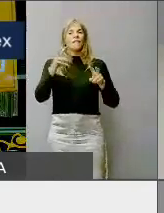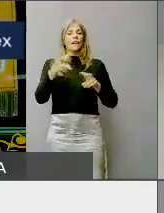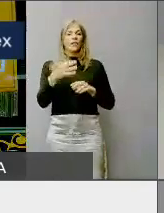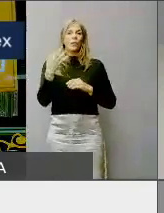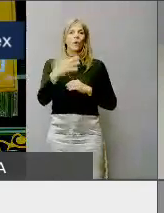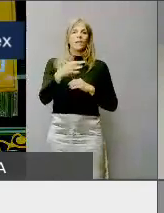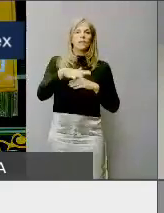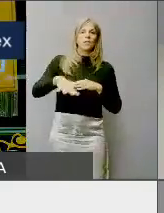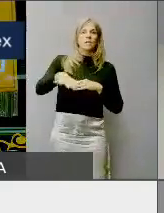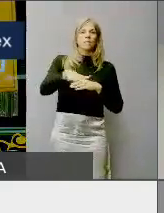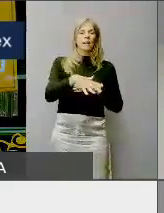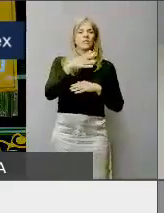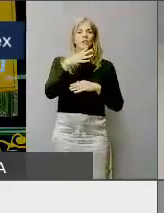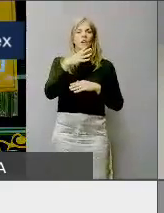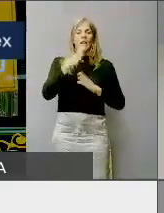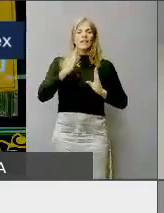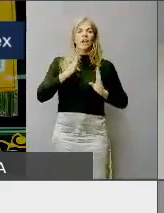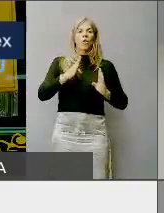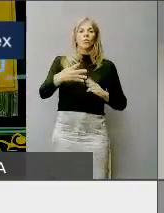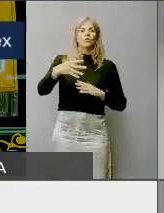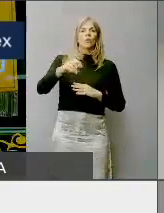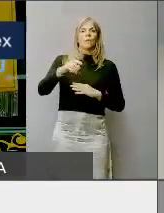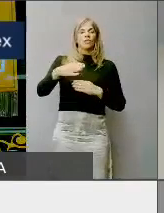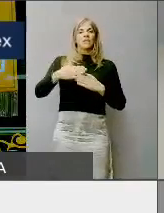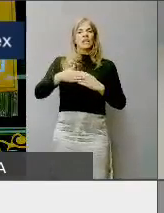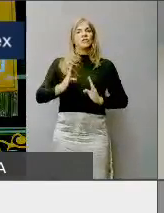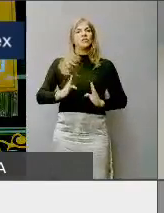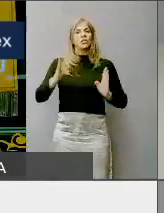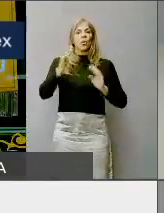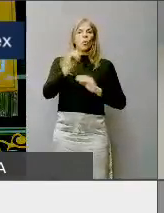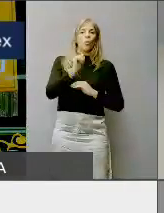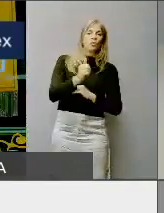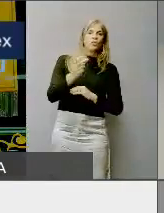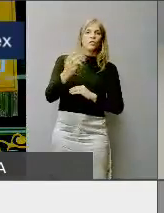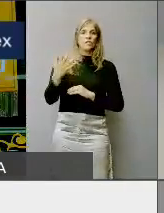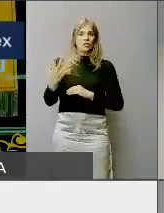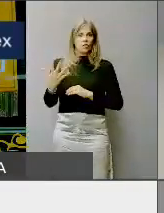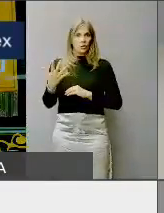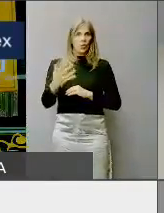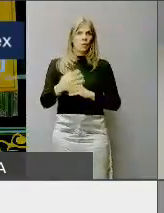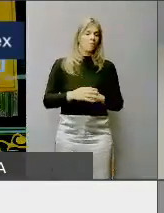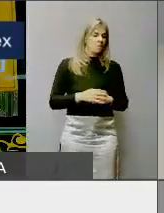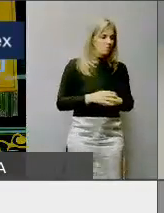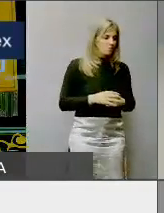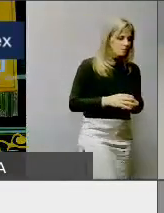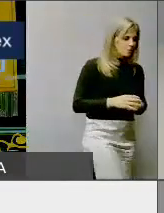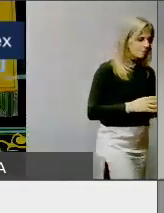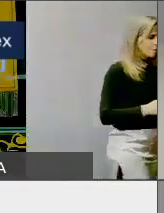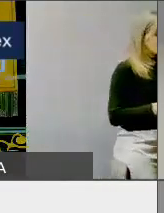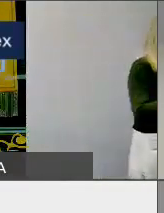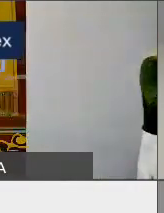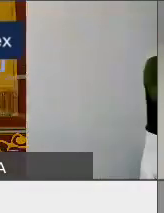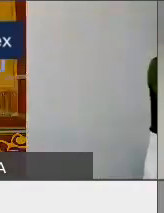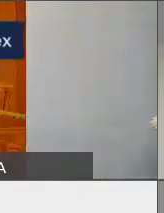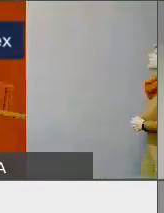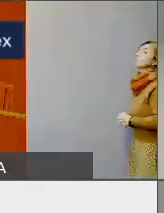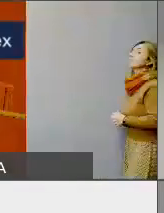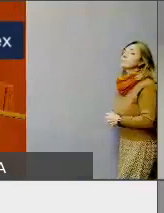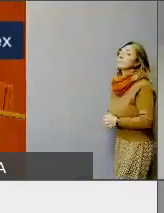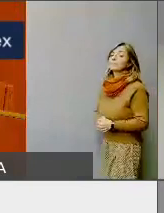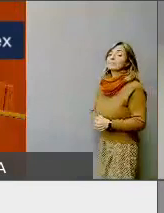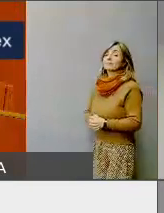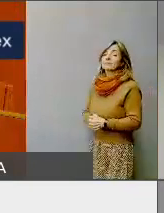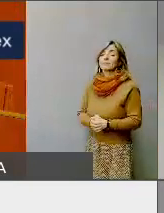in corso magenta nei pressi dei civici 11 e 25 lui la parola prego considera grazie